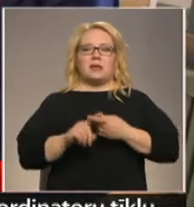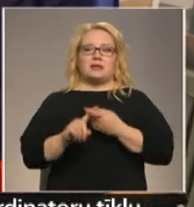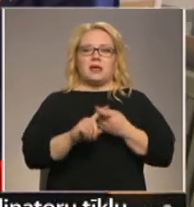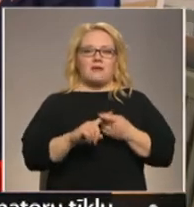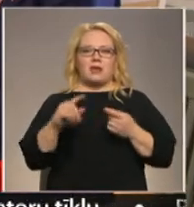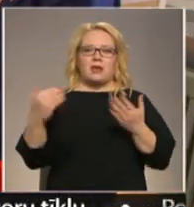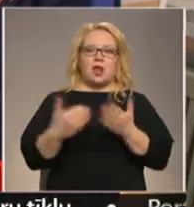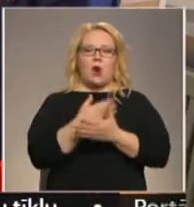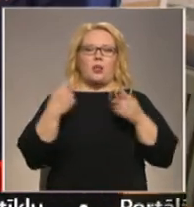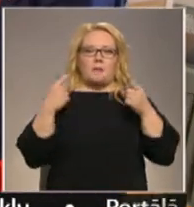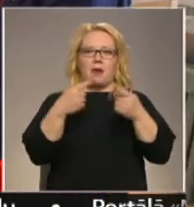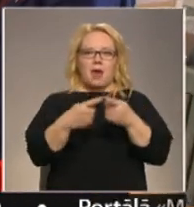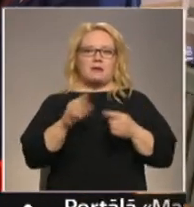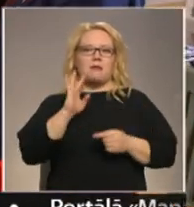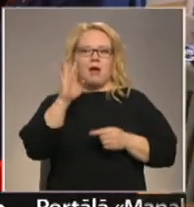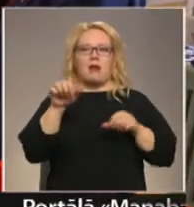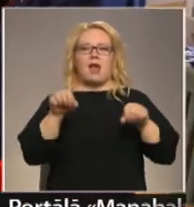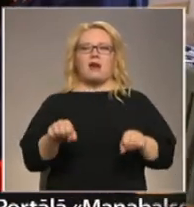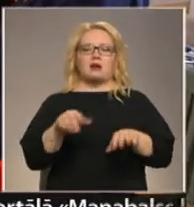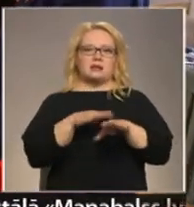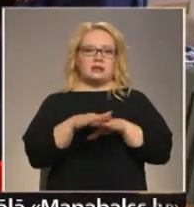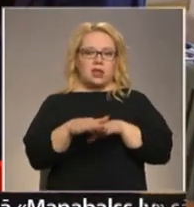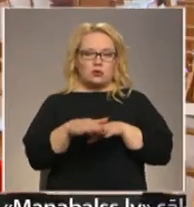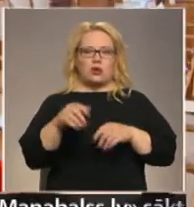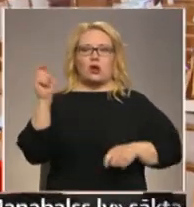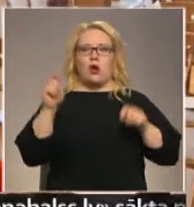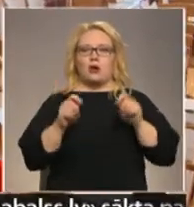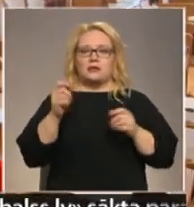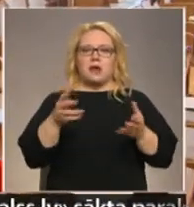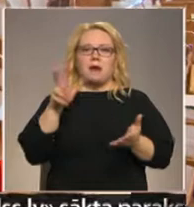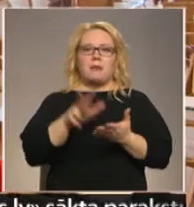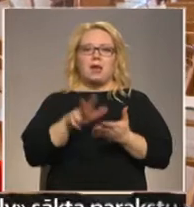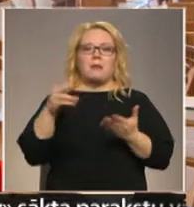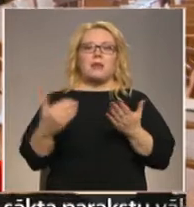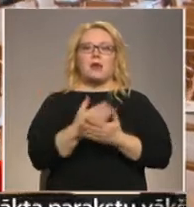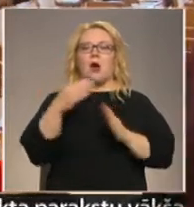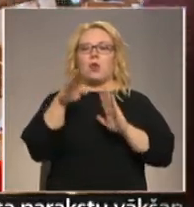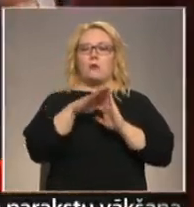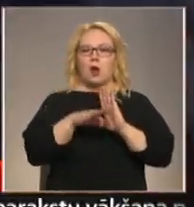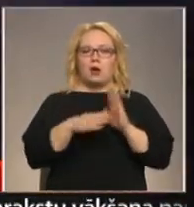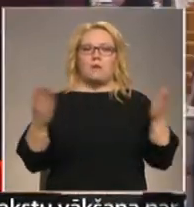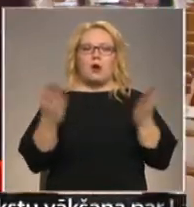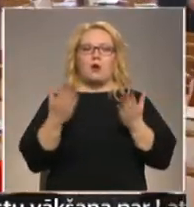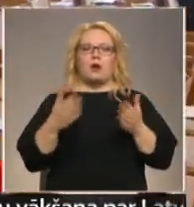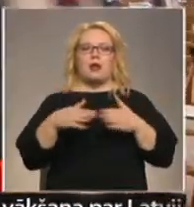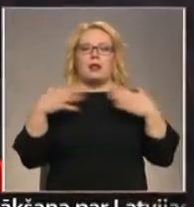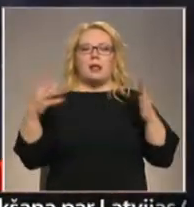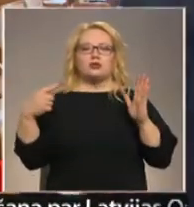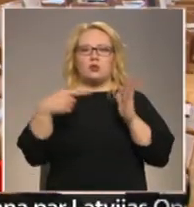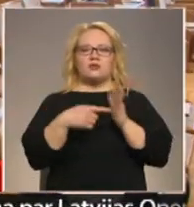arī jaunus mērķus tālākai varas īstenošanai. Kongresā pieņemta jauna programma, kurā liels uzsvars